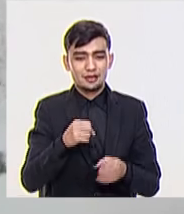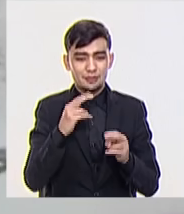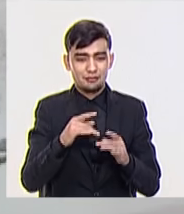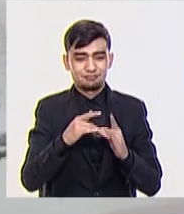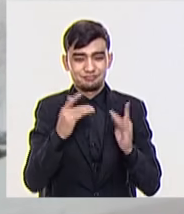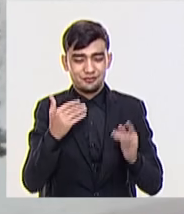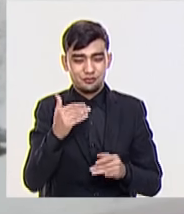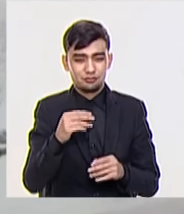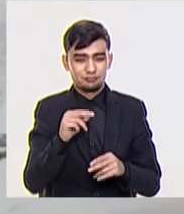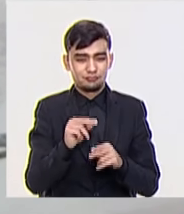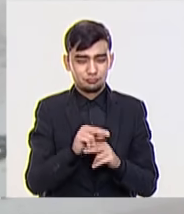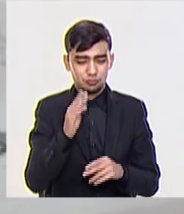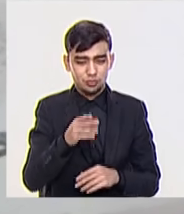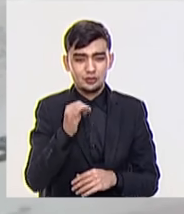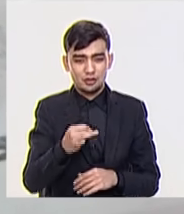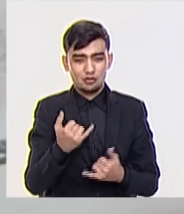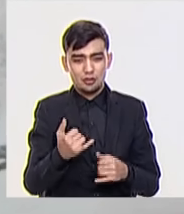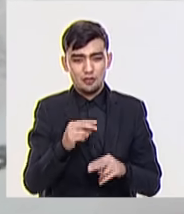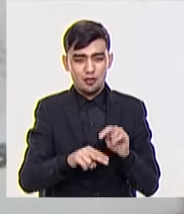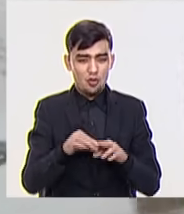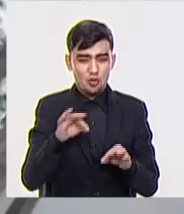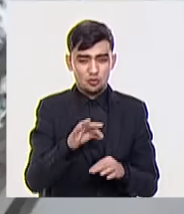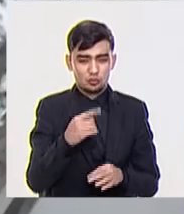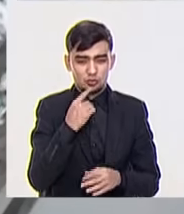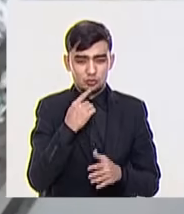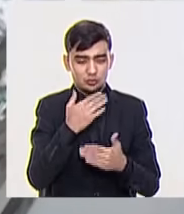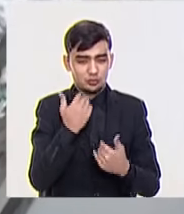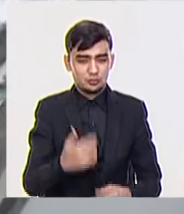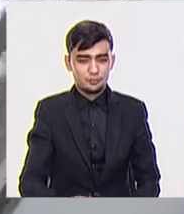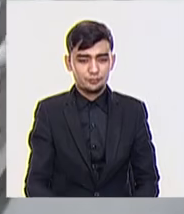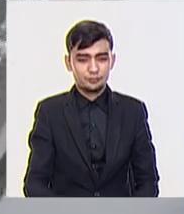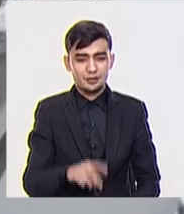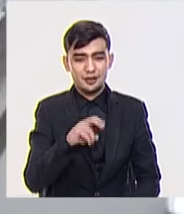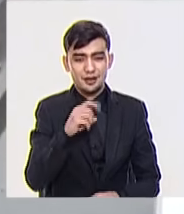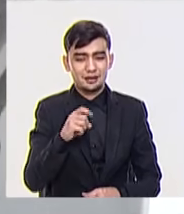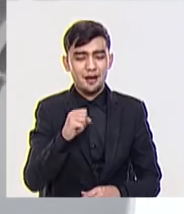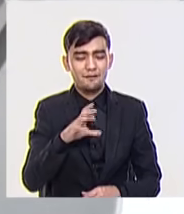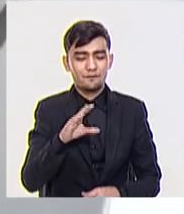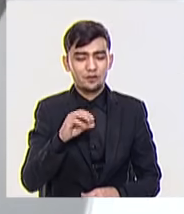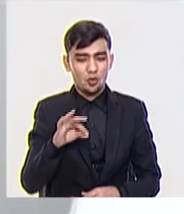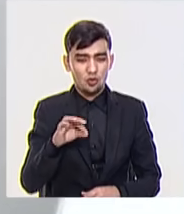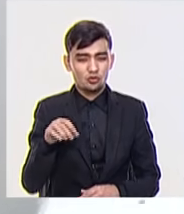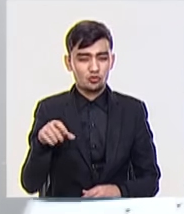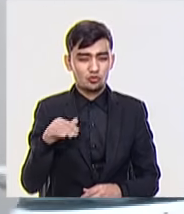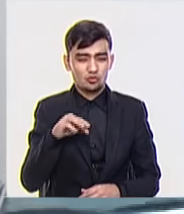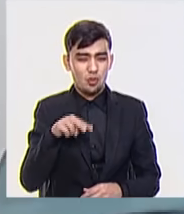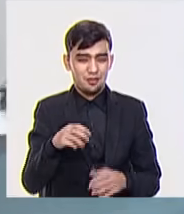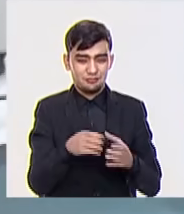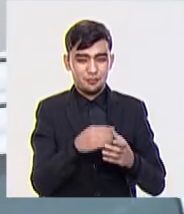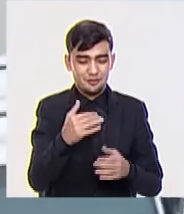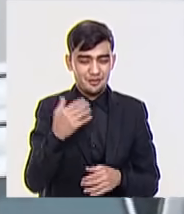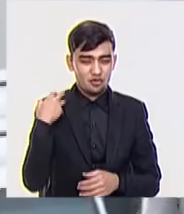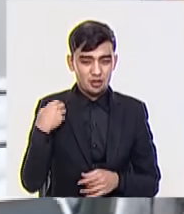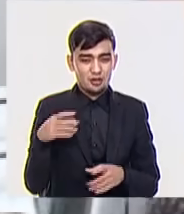бекітіп жатырмыз. Қазір құрылыс алаңында еш қиындық туындап жатқан жоқ. Қазавтожол басшылығы уәдеткеніміздей 10 жолақты жолды толық ашып,